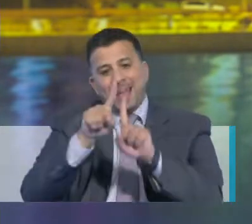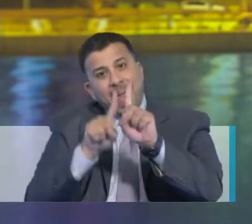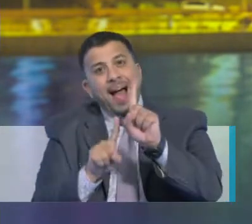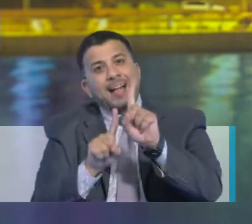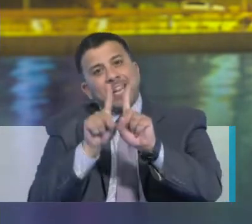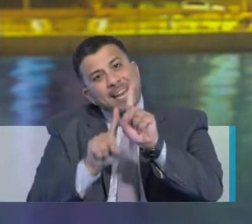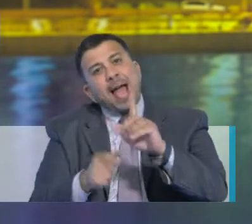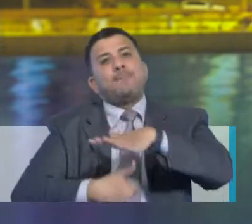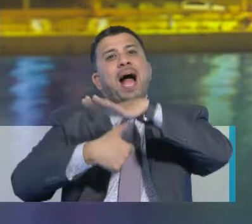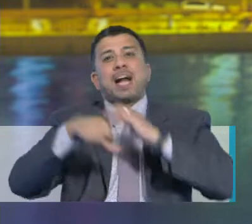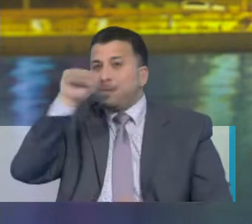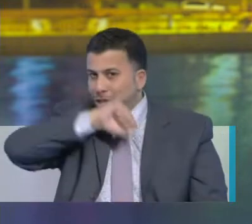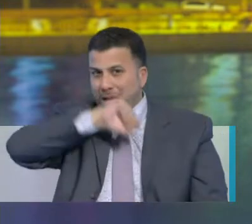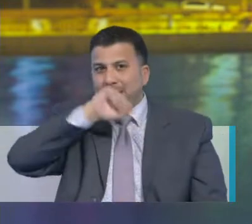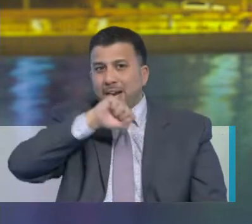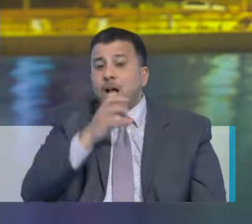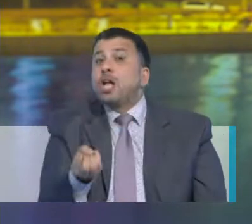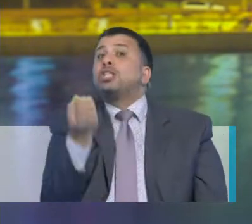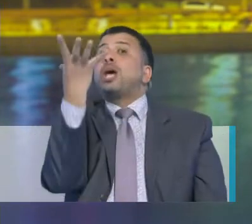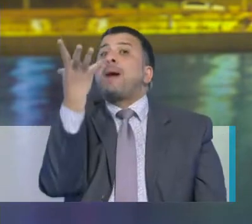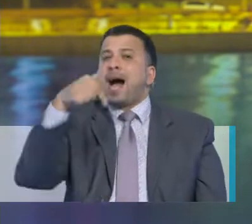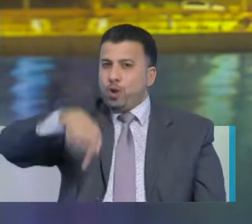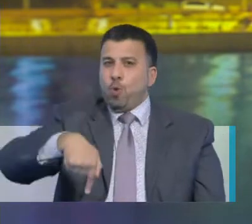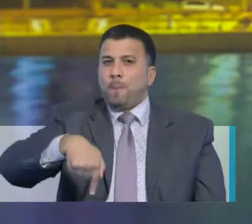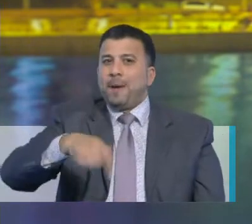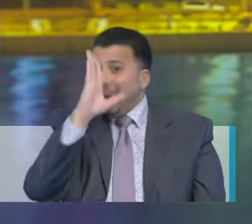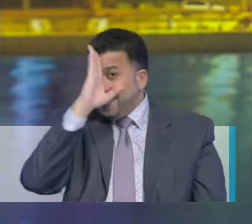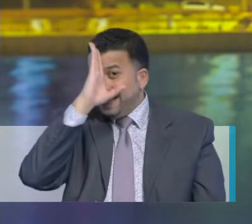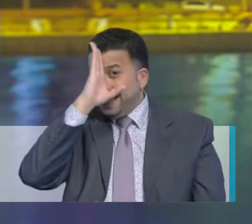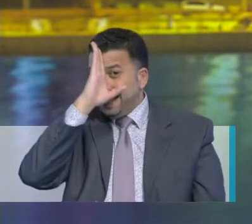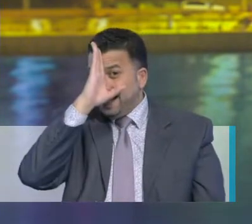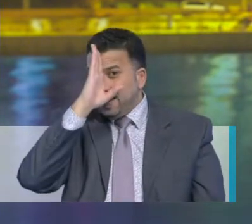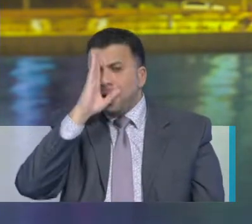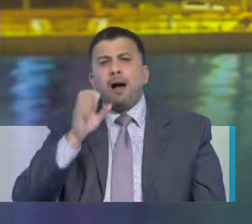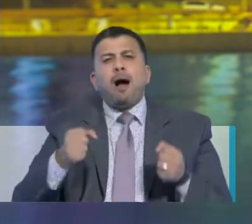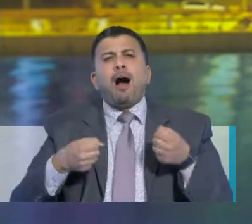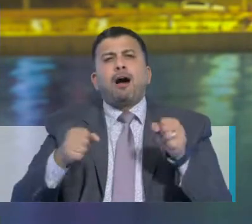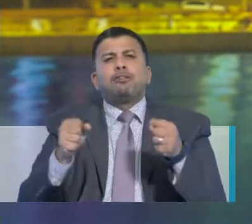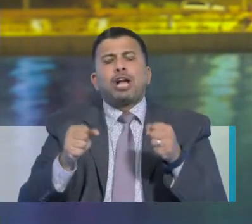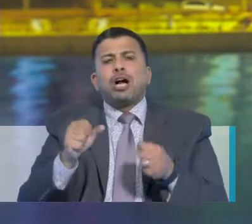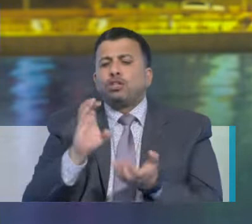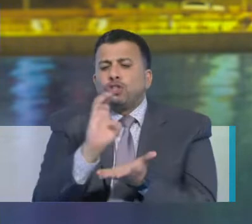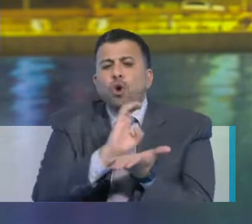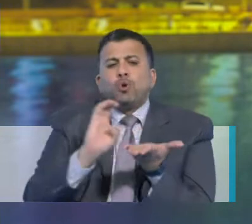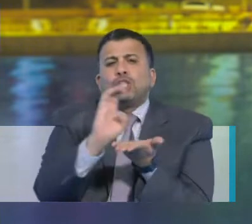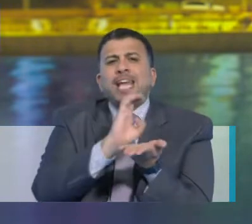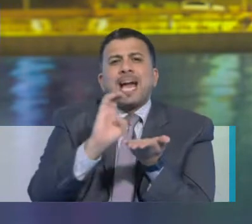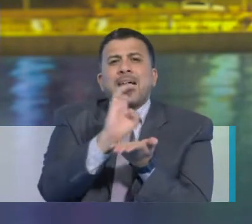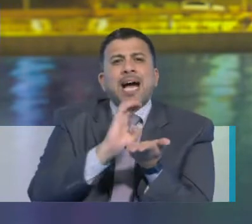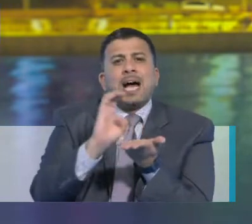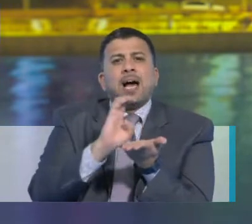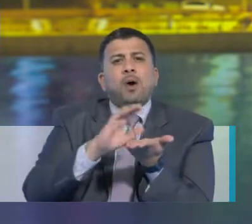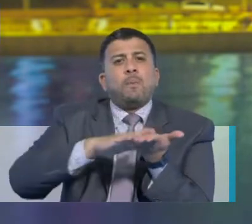بن سلطان القاسمي ولي العهد نائب حاكم الشارقة صباح اليوم الاثنين الحديقة الجيولوجية في